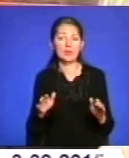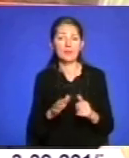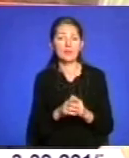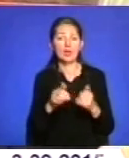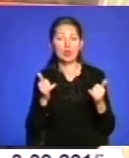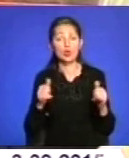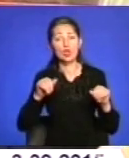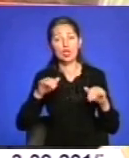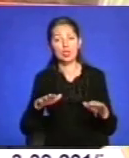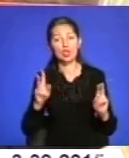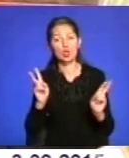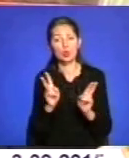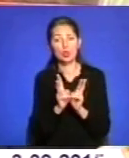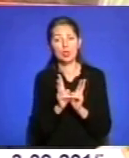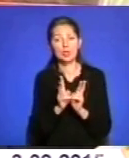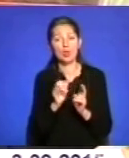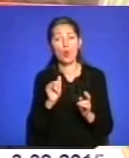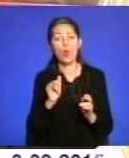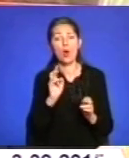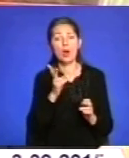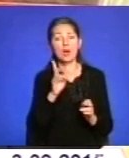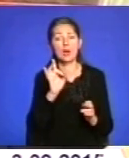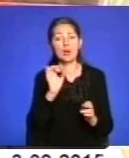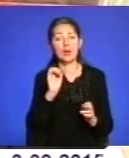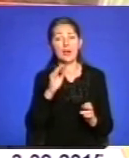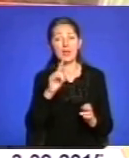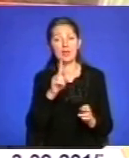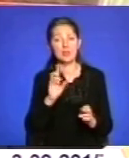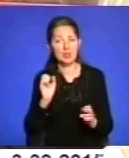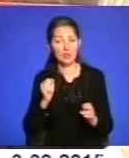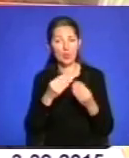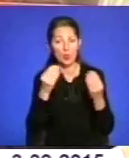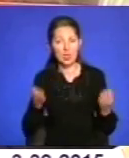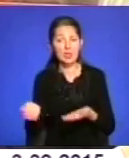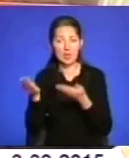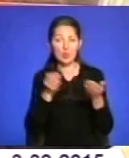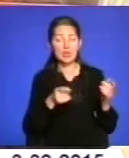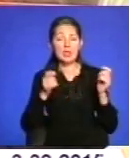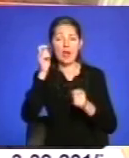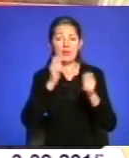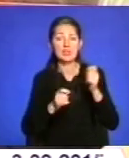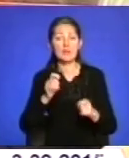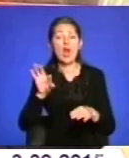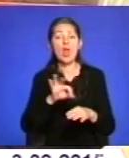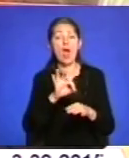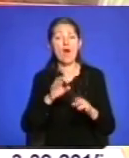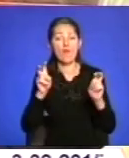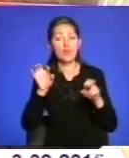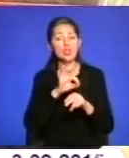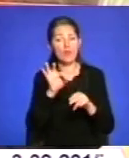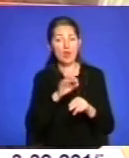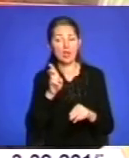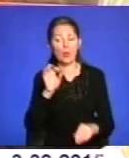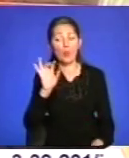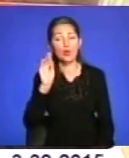так вирішили зустрітися у краєзнавчому музеї, тому що мене запросили на фестиваль «Вишиванку» в Борщів, я туди їду. А так по